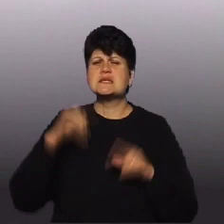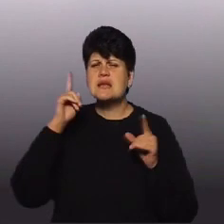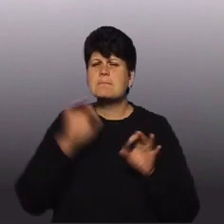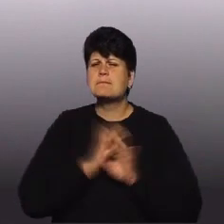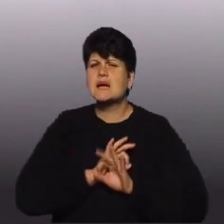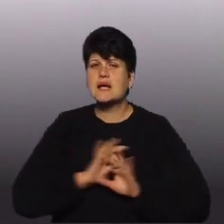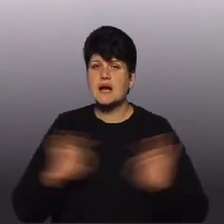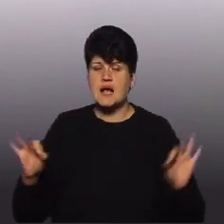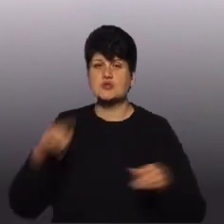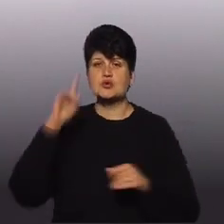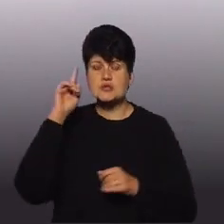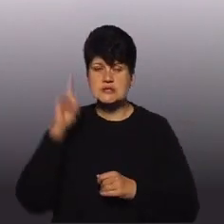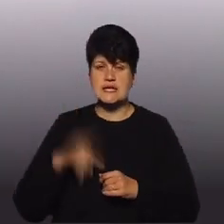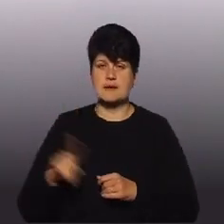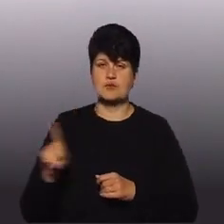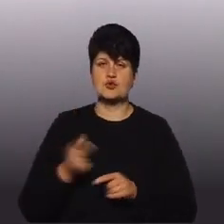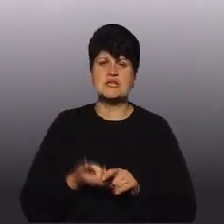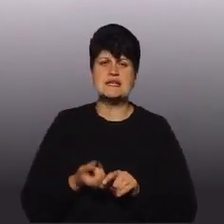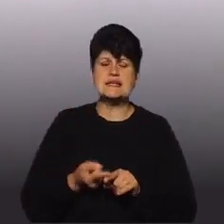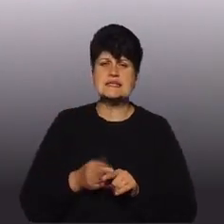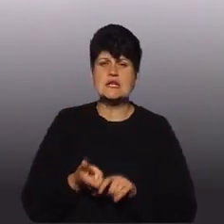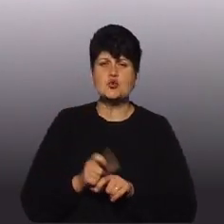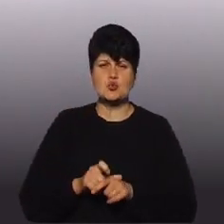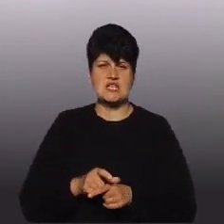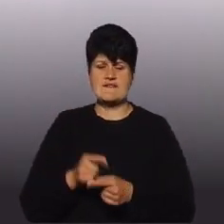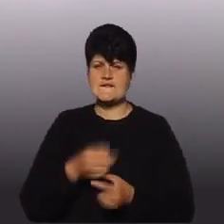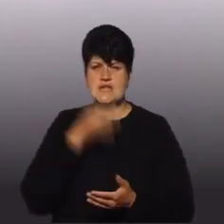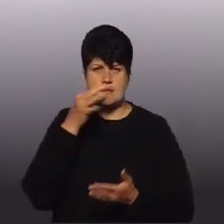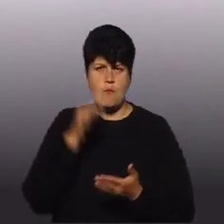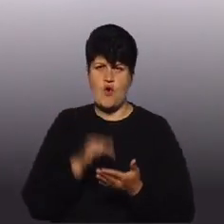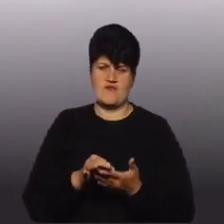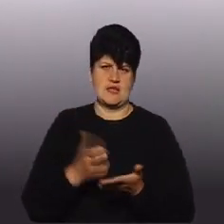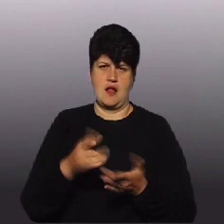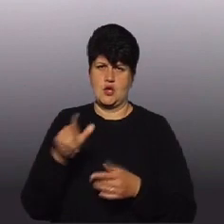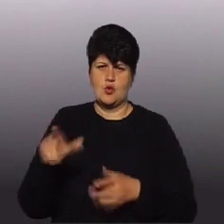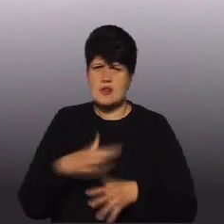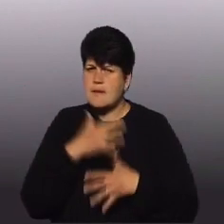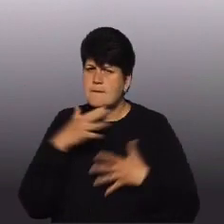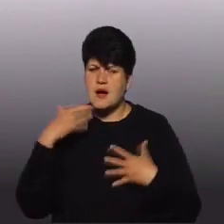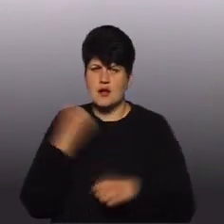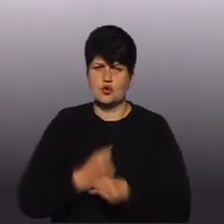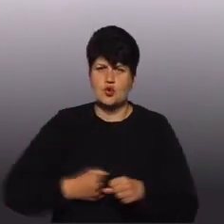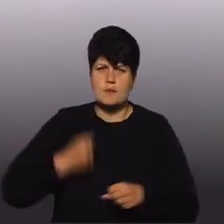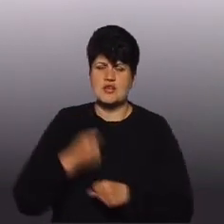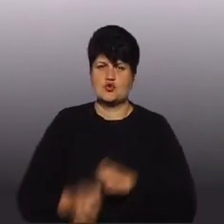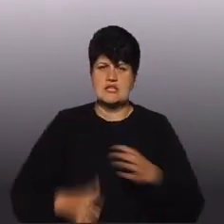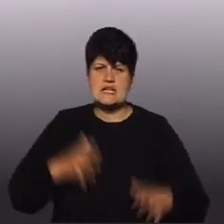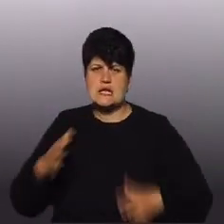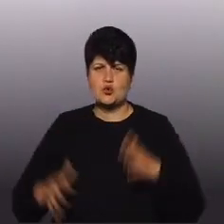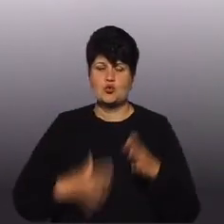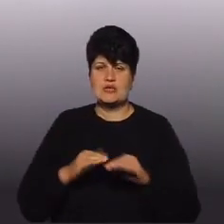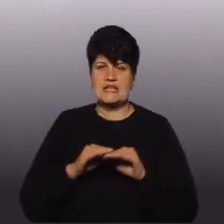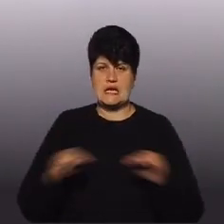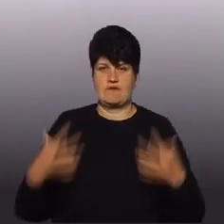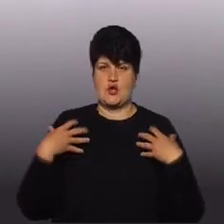це дуже відповідальні люди, які дуже багато працюють, тренуються на рівні здорових спортсменів, на